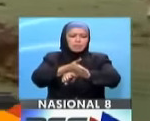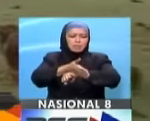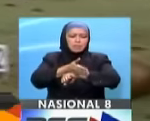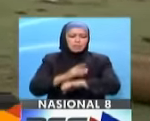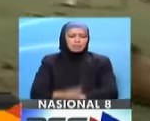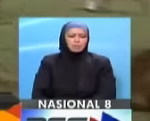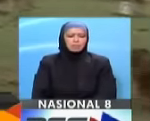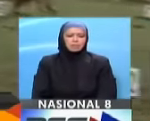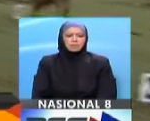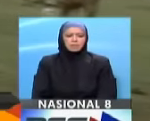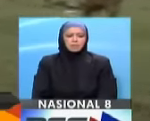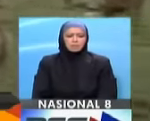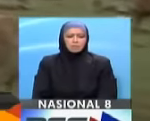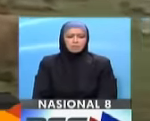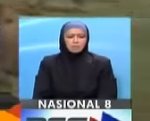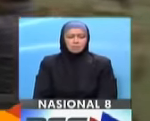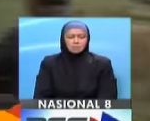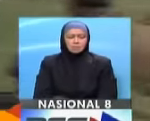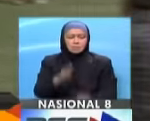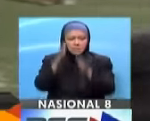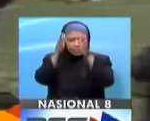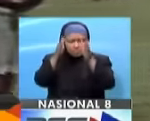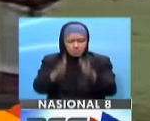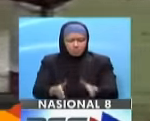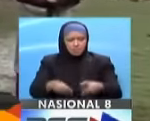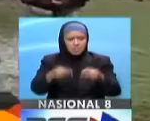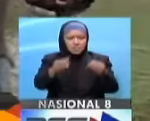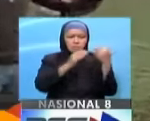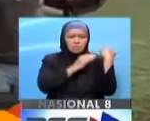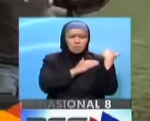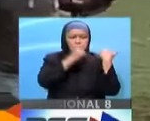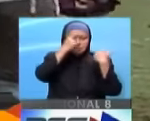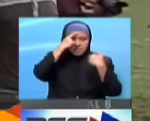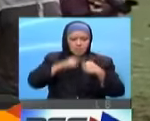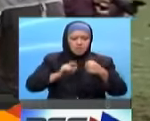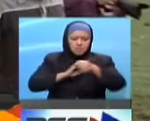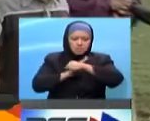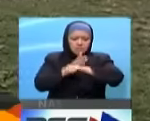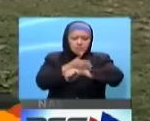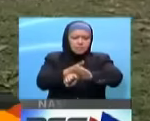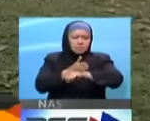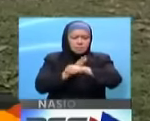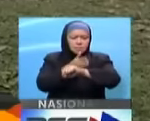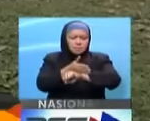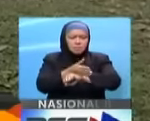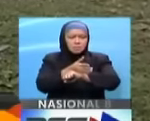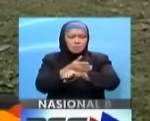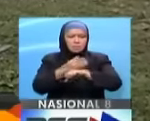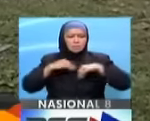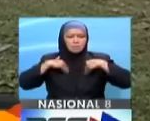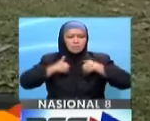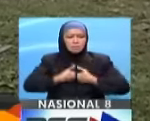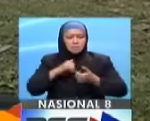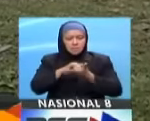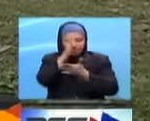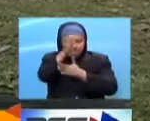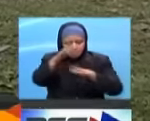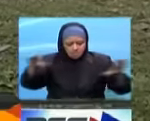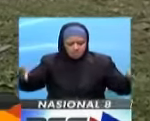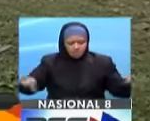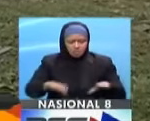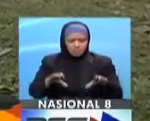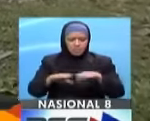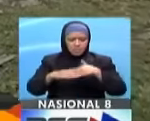Adakah mereka yang akan dipertanggungjawab menyembelih ternakan korban akan membuat persiapan bagi memastikan proses